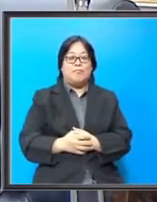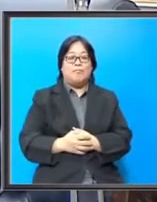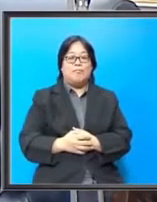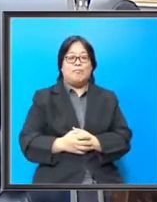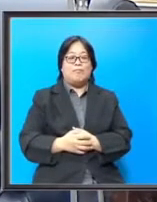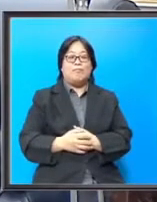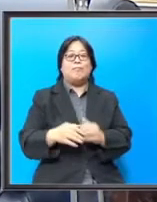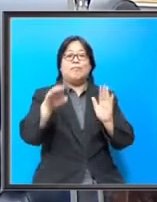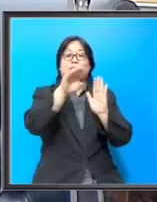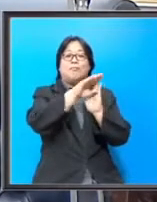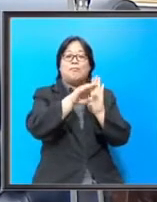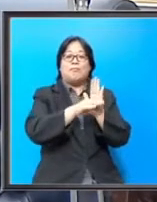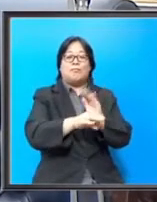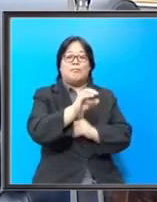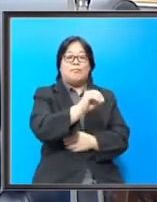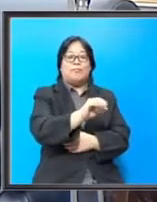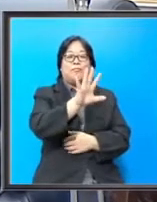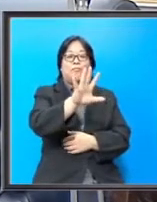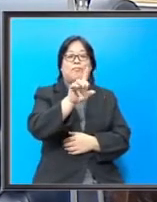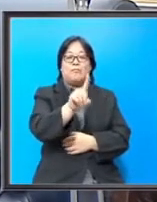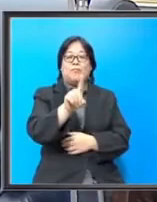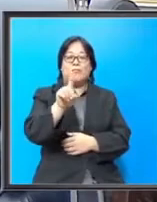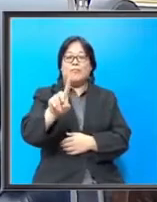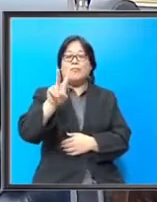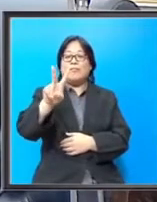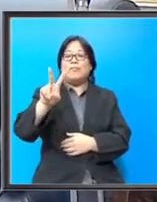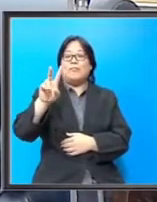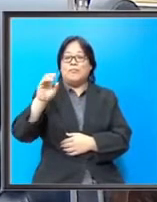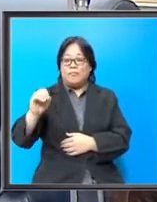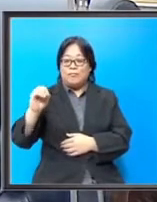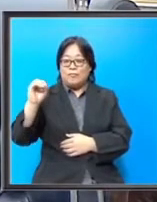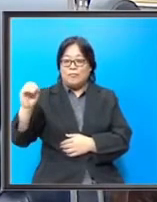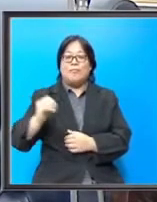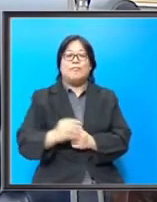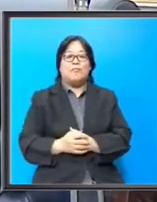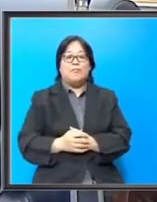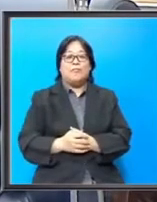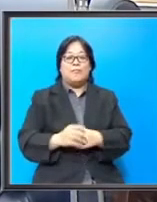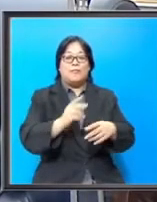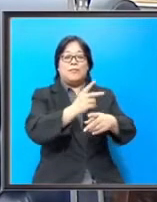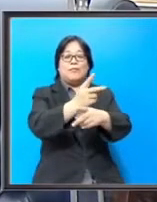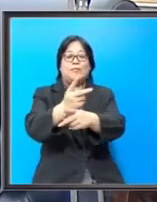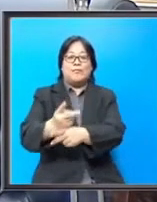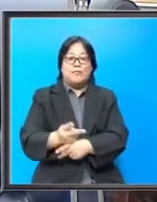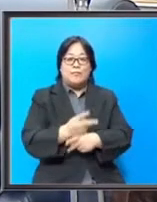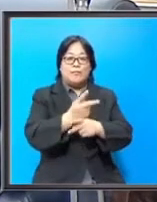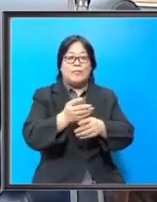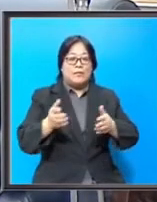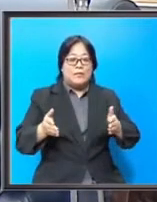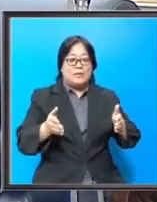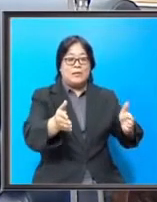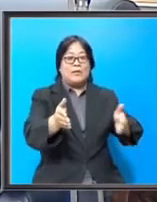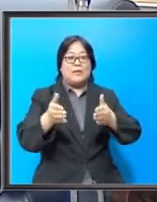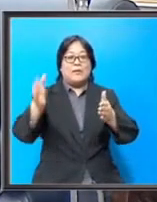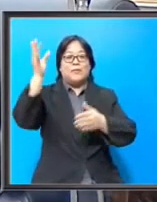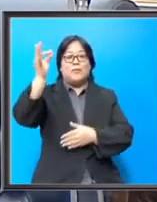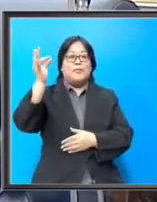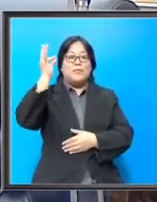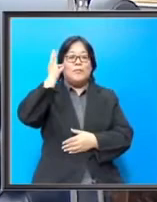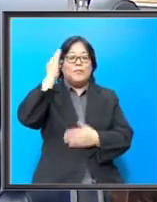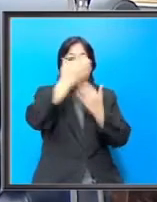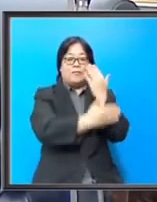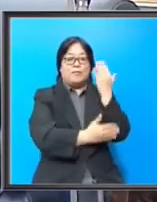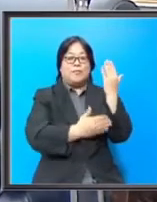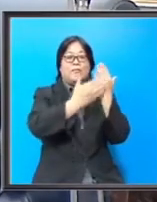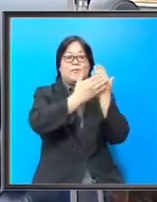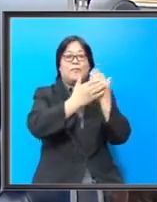merujuk kepada butiran khusus 51200 penyelep penyelenggaraan Jalan persekutuan